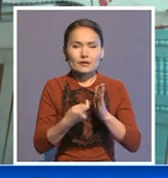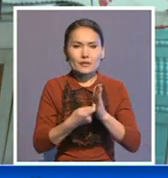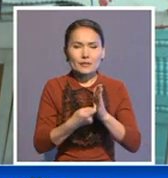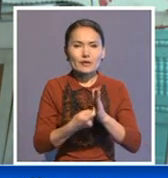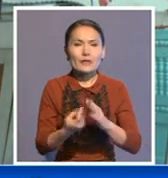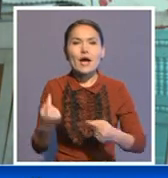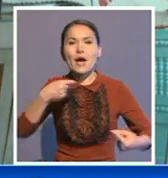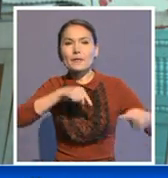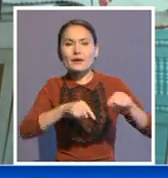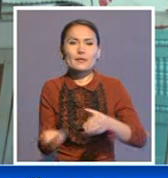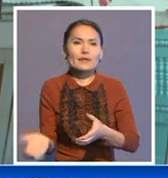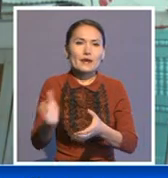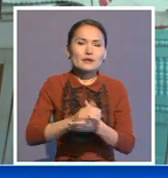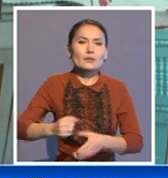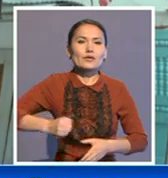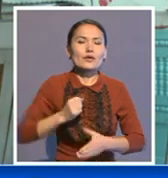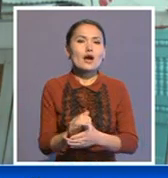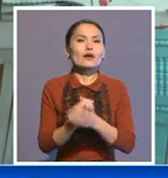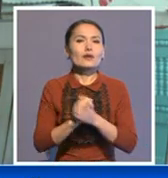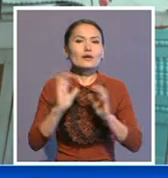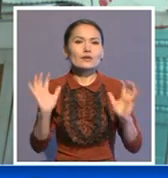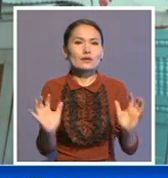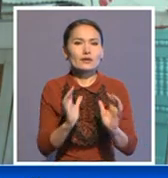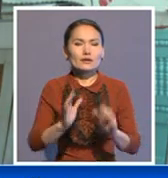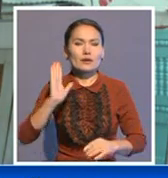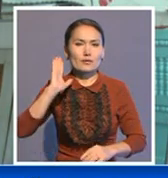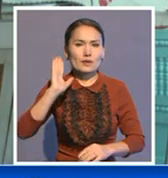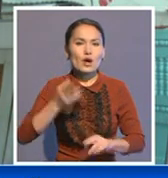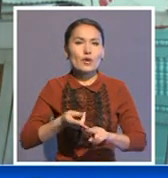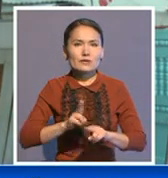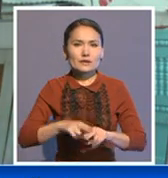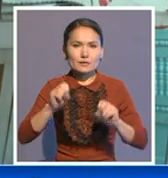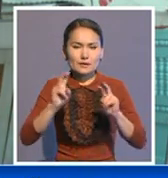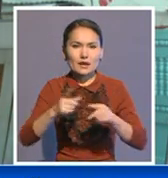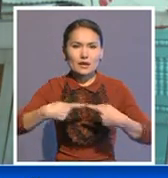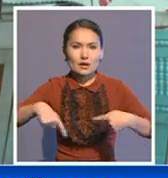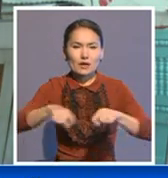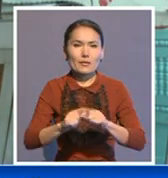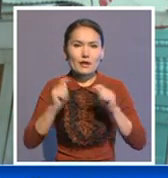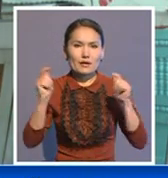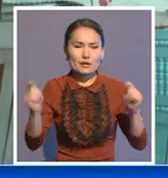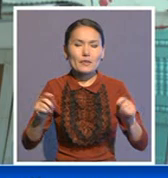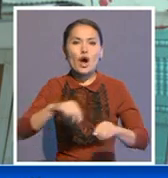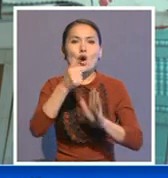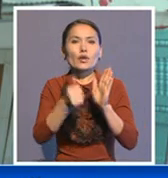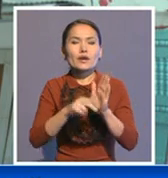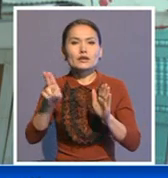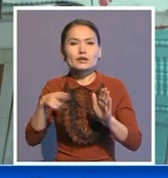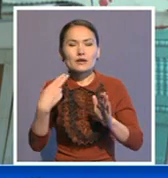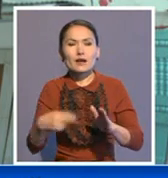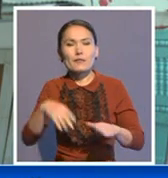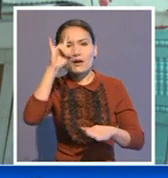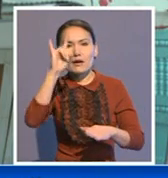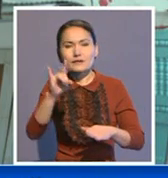өздерімен танысып, сөйтіп жүру үшін солай бір қоғам ашылышы да болды. Екі той бірге істедік бүгін. Сол